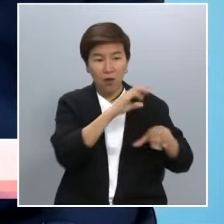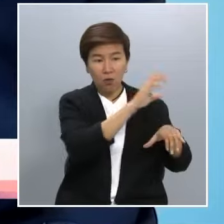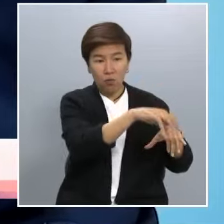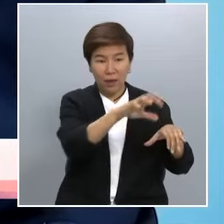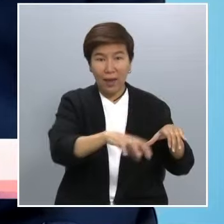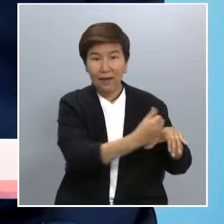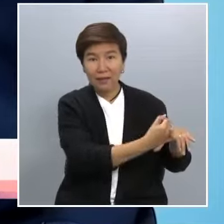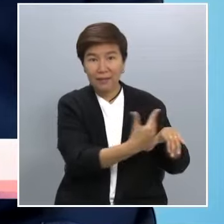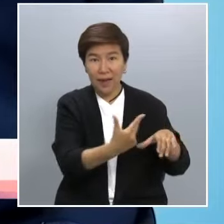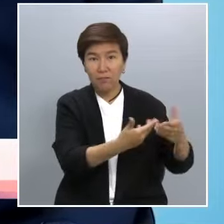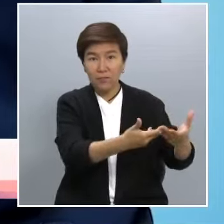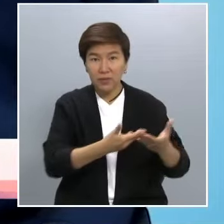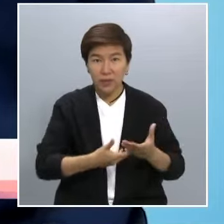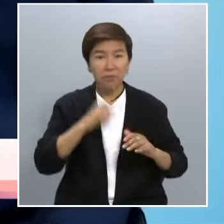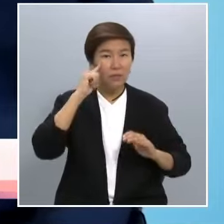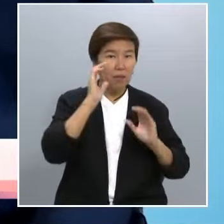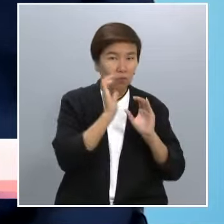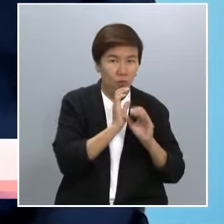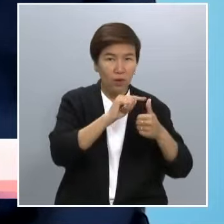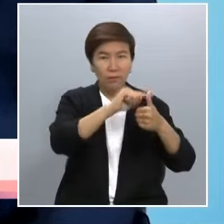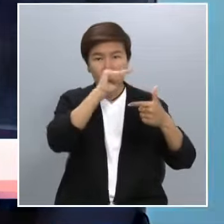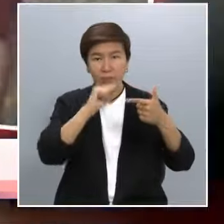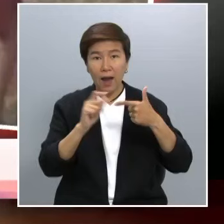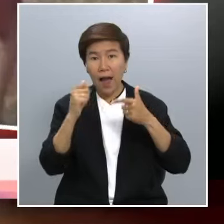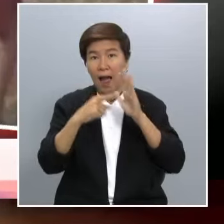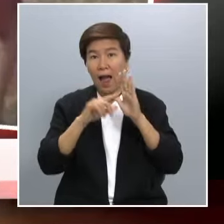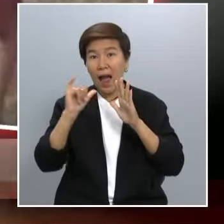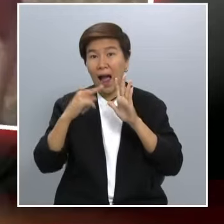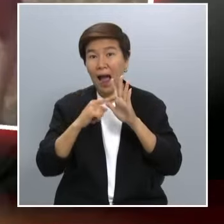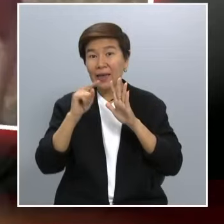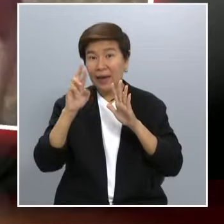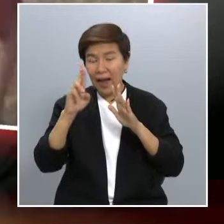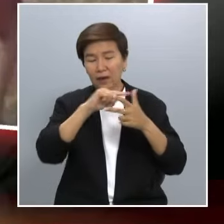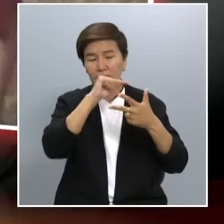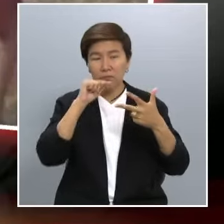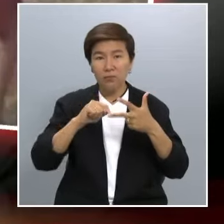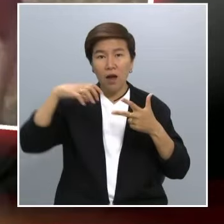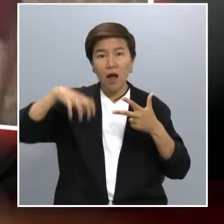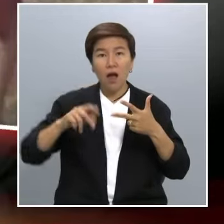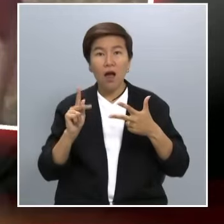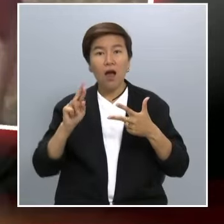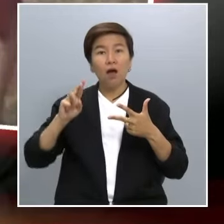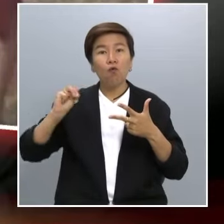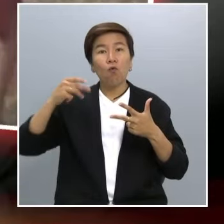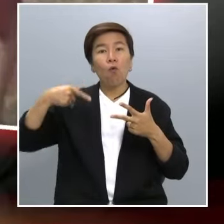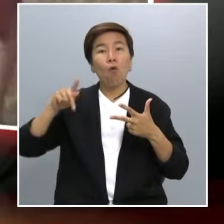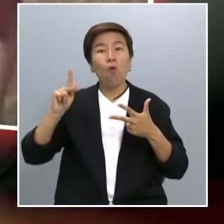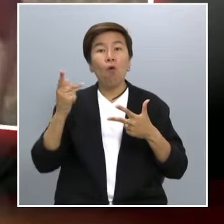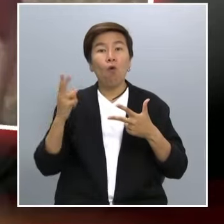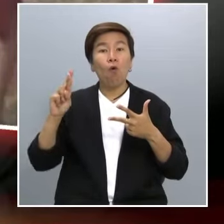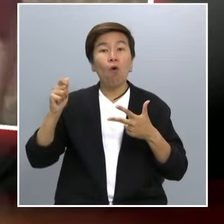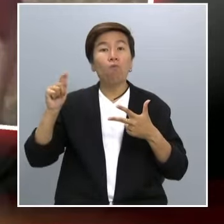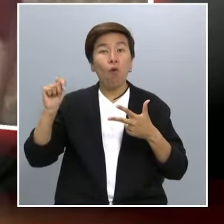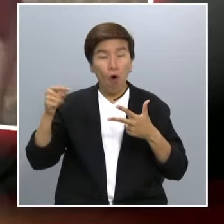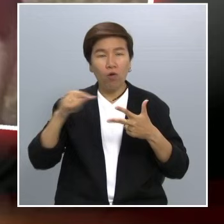านมีตำรวจอัยการและทางกรมการปกครองมาประชุมกันแล้วก็เป็นพนักงานสอบสวนร่วมกันโด